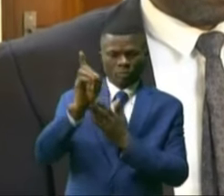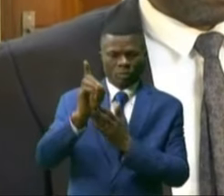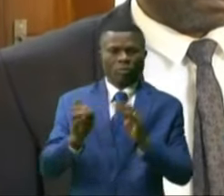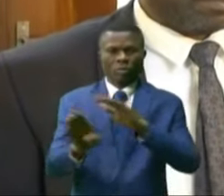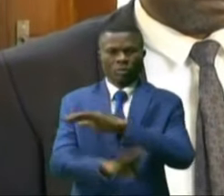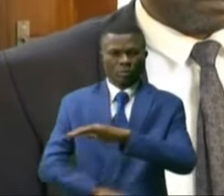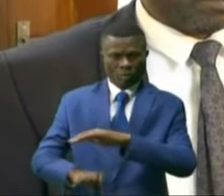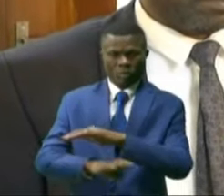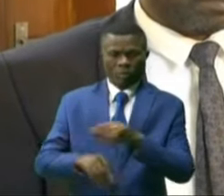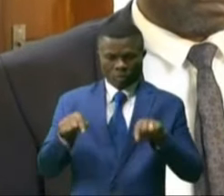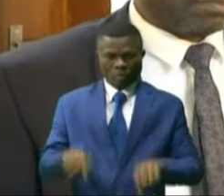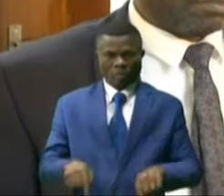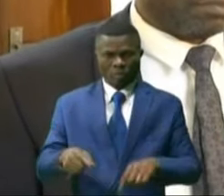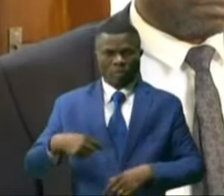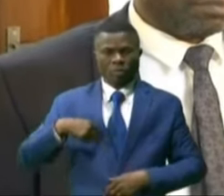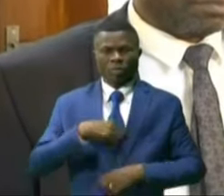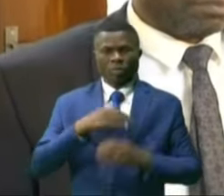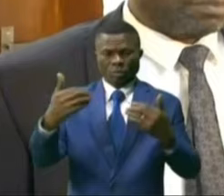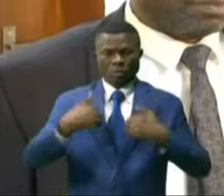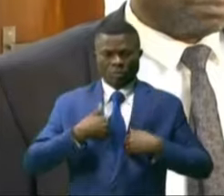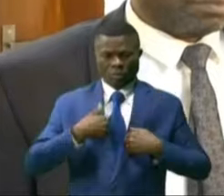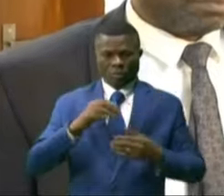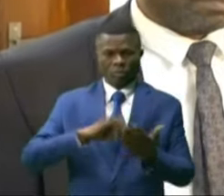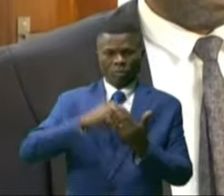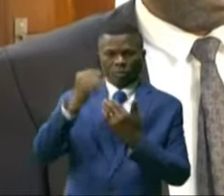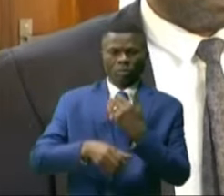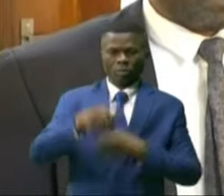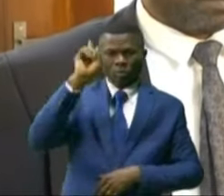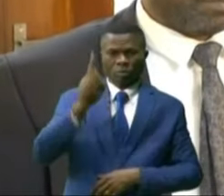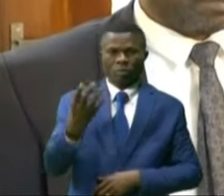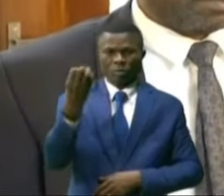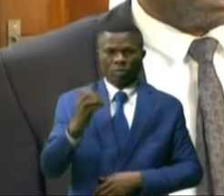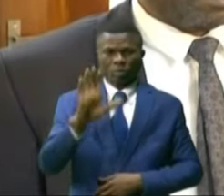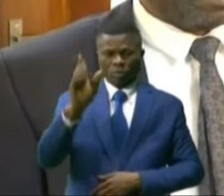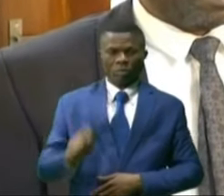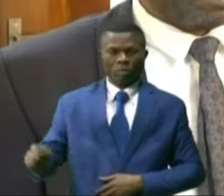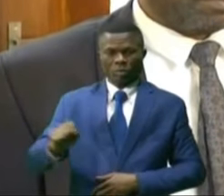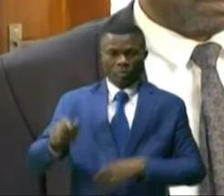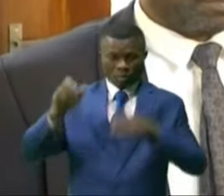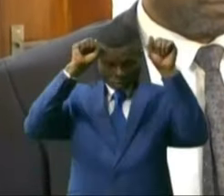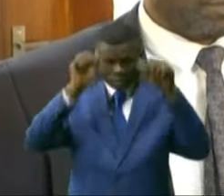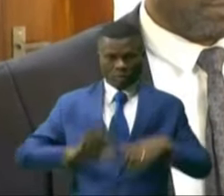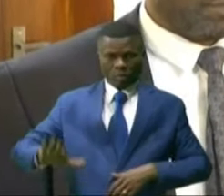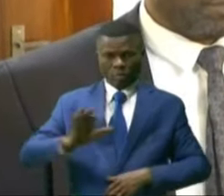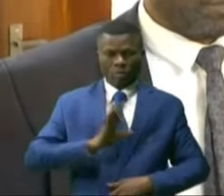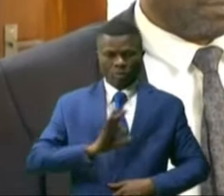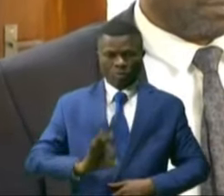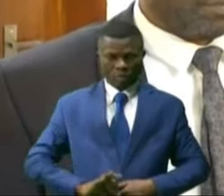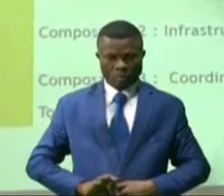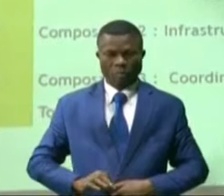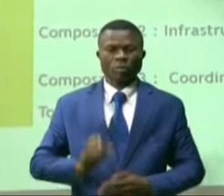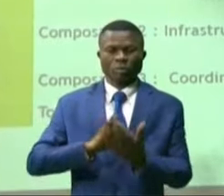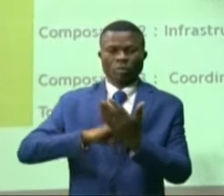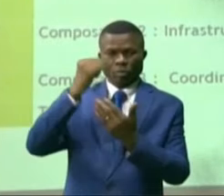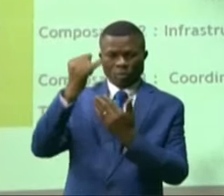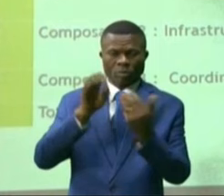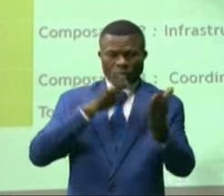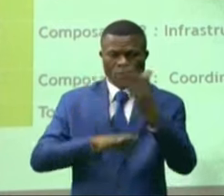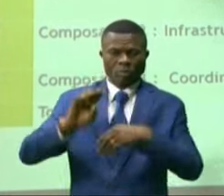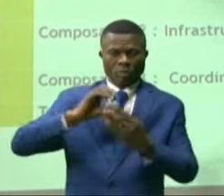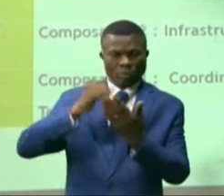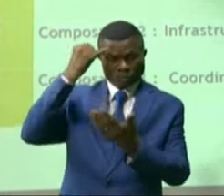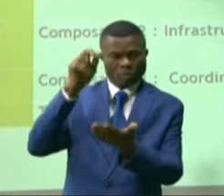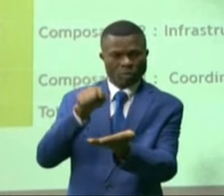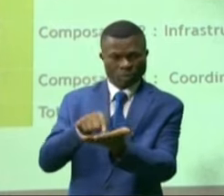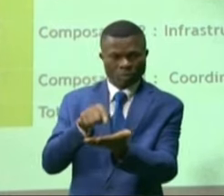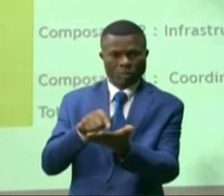base. Comme aujourd'hui, nous avons le projet 145 territoires du chef de l'État. Ce projet ici rentre dans ce cadre-là parce